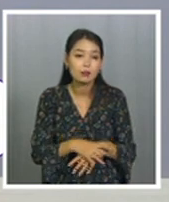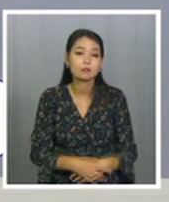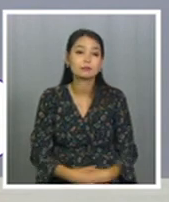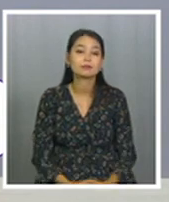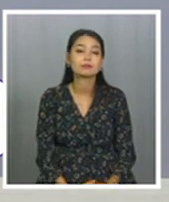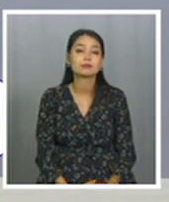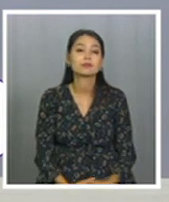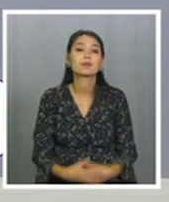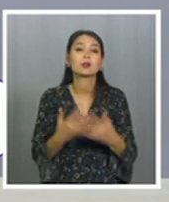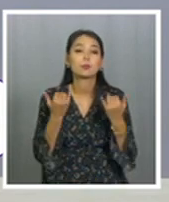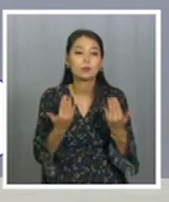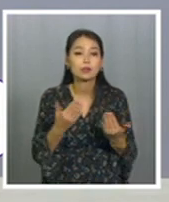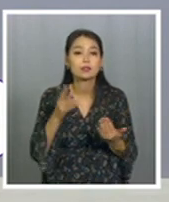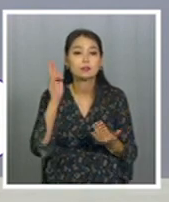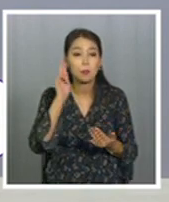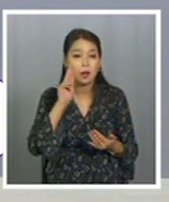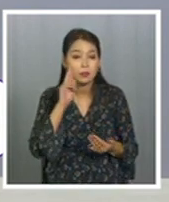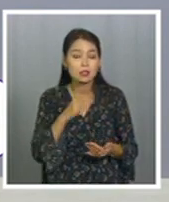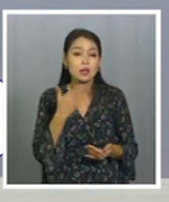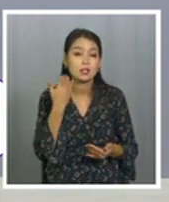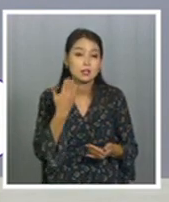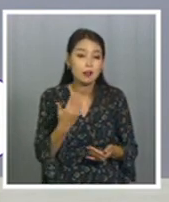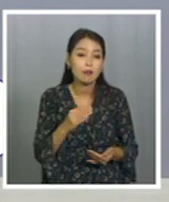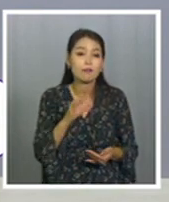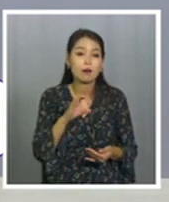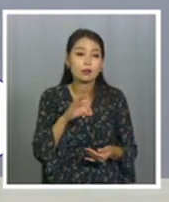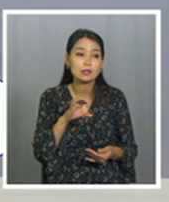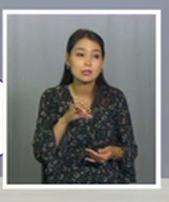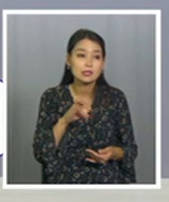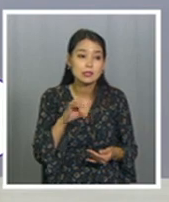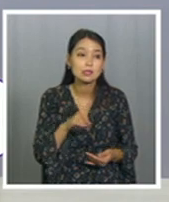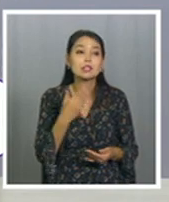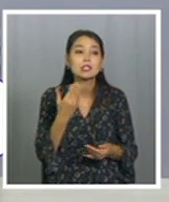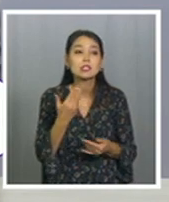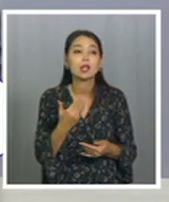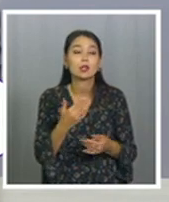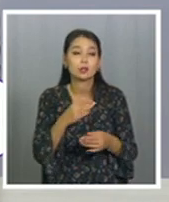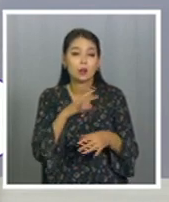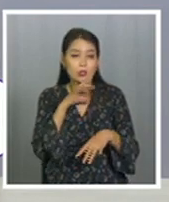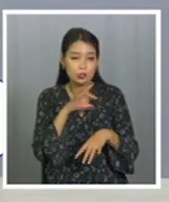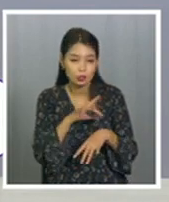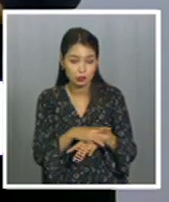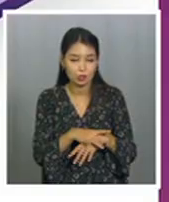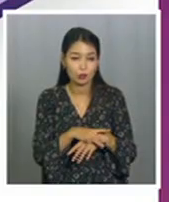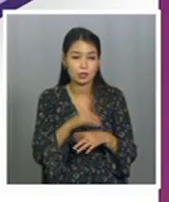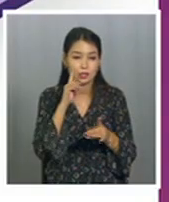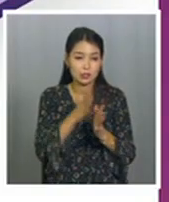Бүгінгі сабағымызда сіздер фотосинтездің шектеуші факторларын зерттеу туралы түсінесіздер.